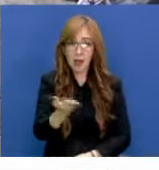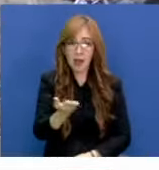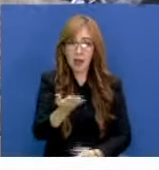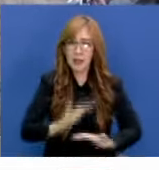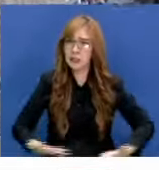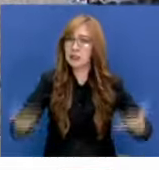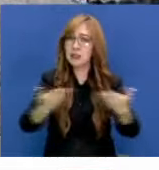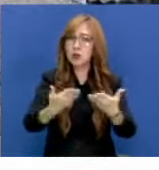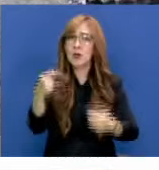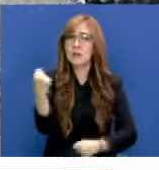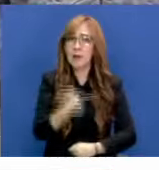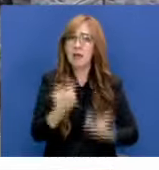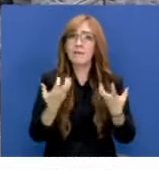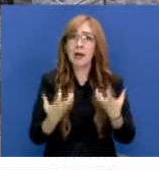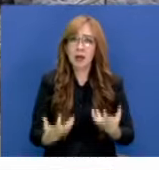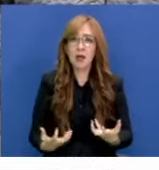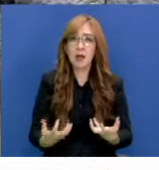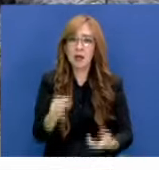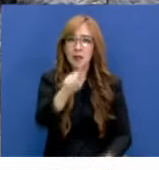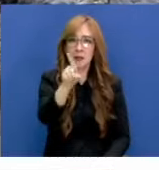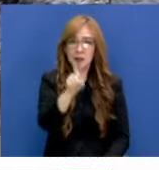ini paling parah?